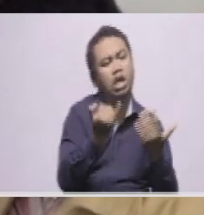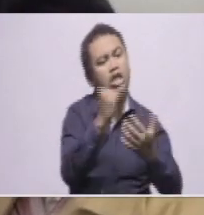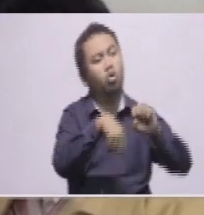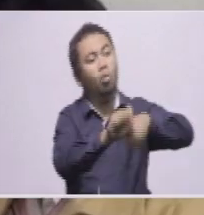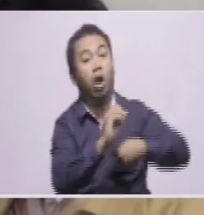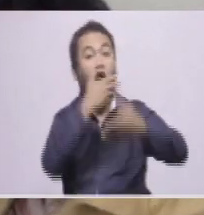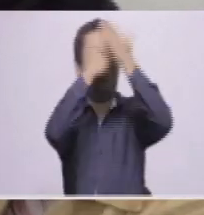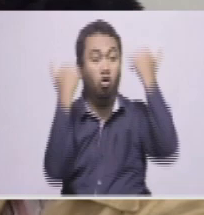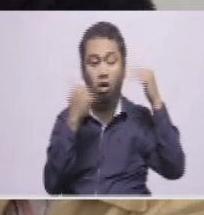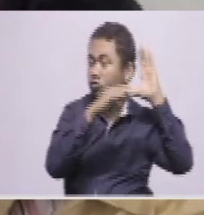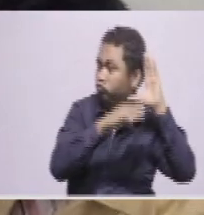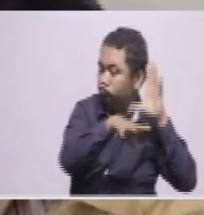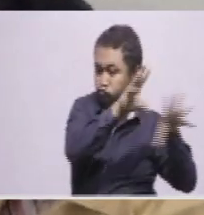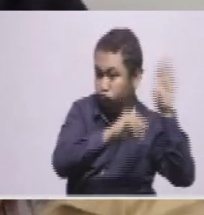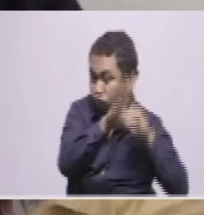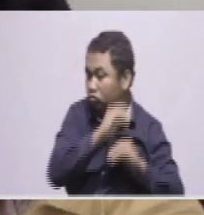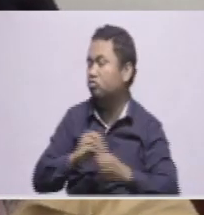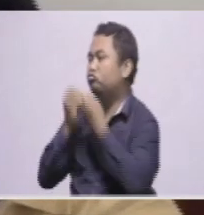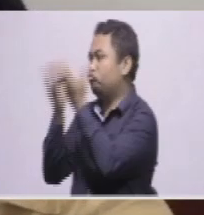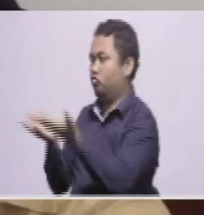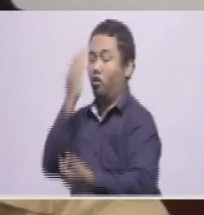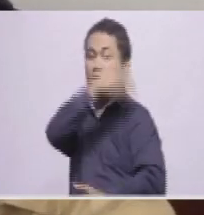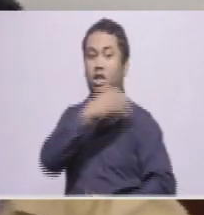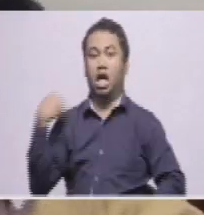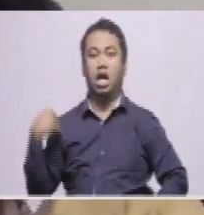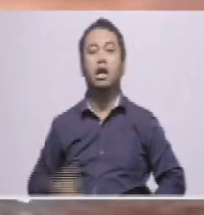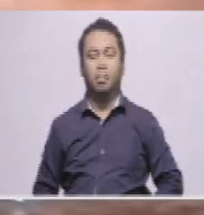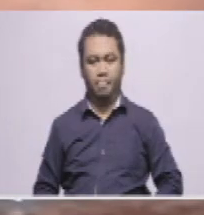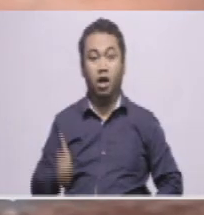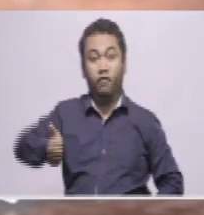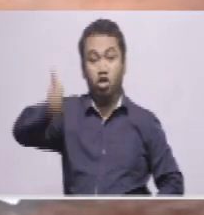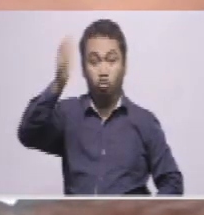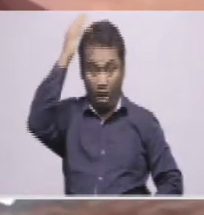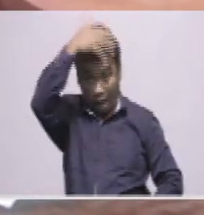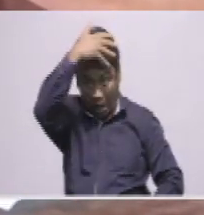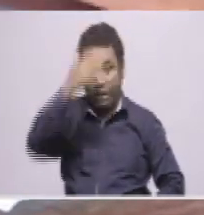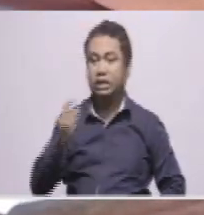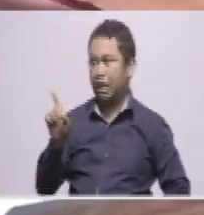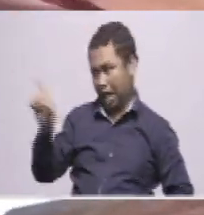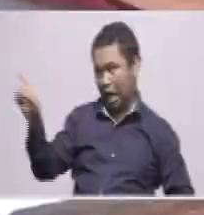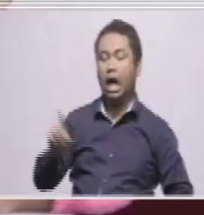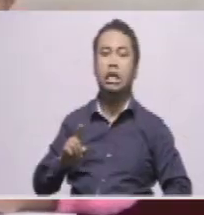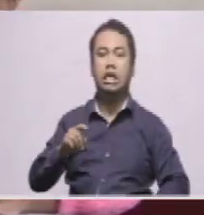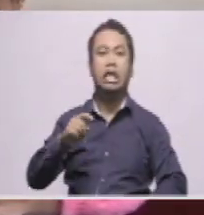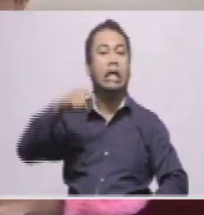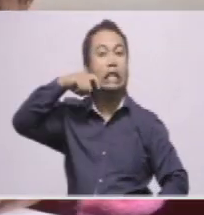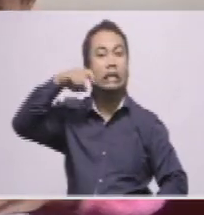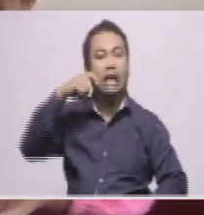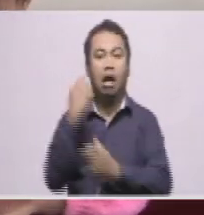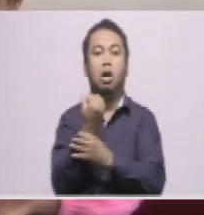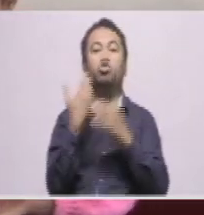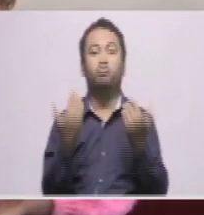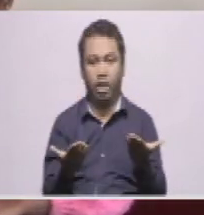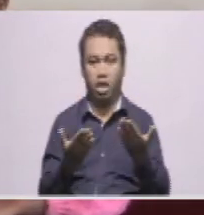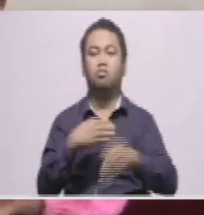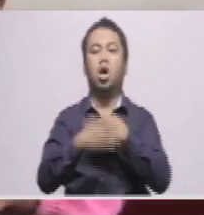isaky ny distrikta nanatanteraka ny adidy amin'ny maha olom-pirenena azy teto amin'ny lycée agricole ambatobe ny